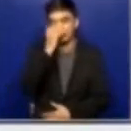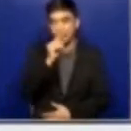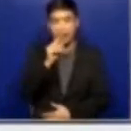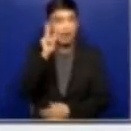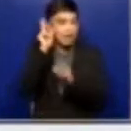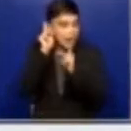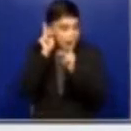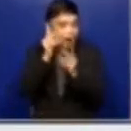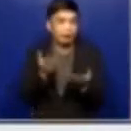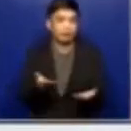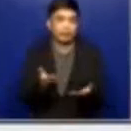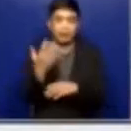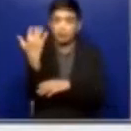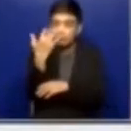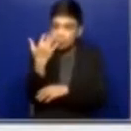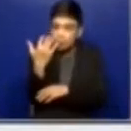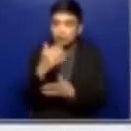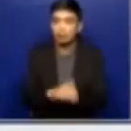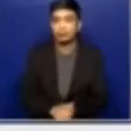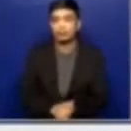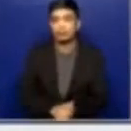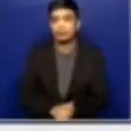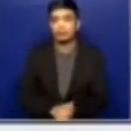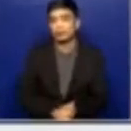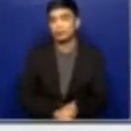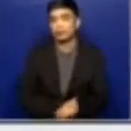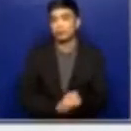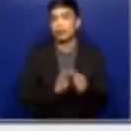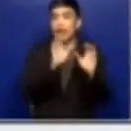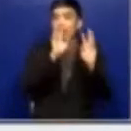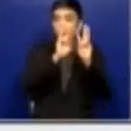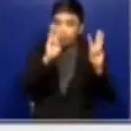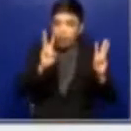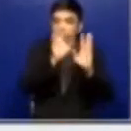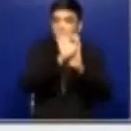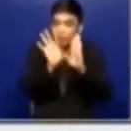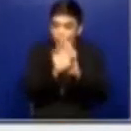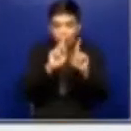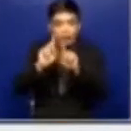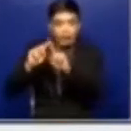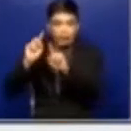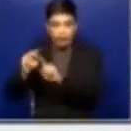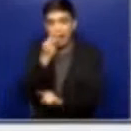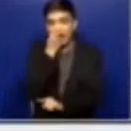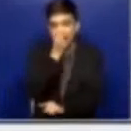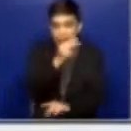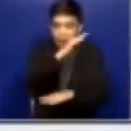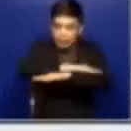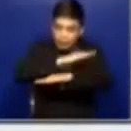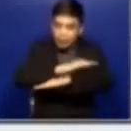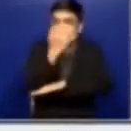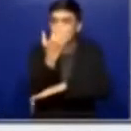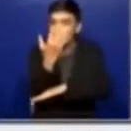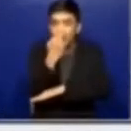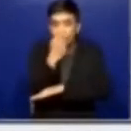วีนะครับเห็นจากสื่อทั้งโซเชียลและเห็นจากหนังสือพิมพ์โทรทัศน์อะไรต่างๆเห็นหมด